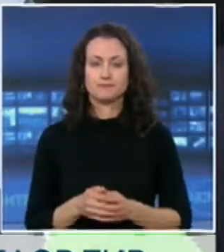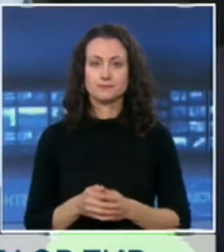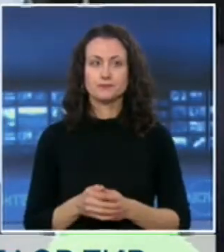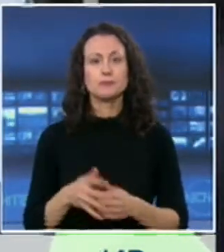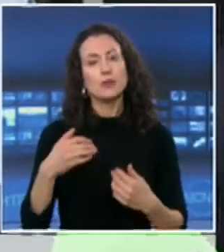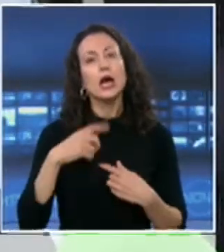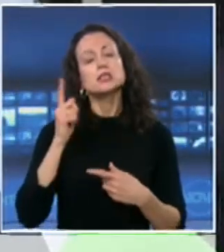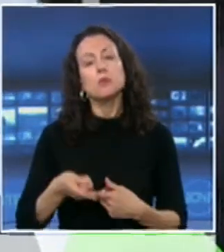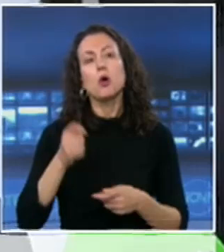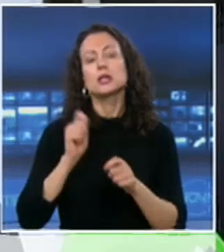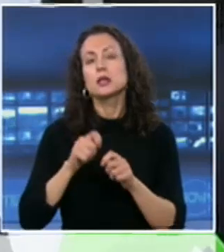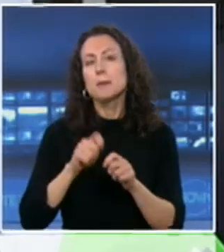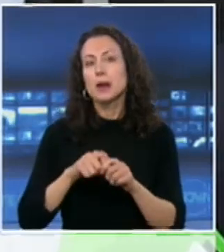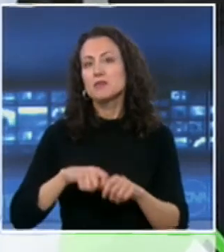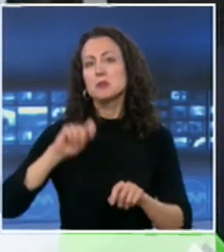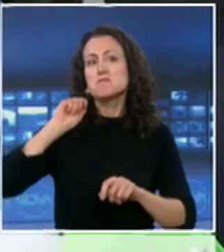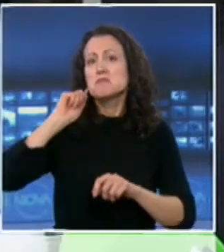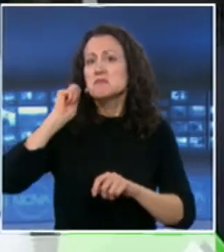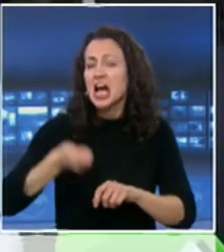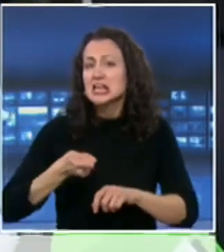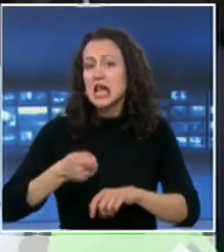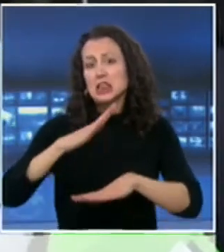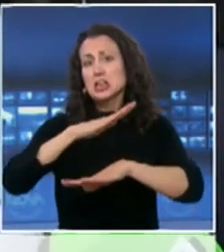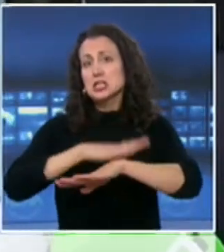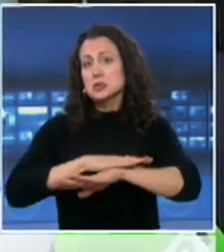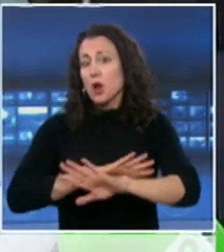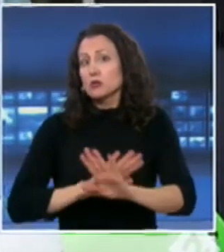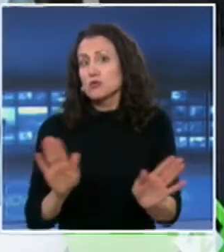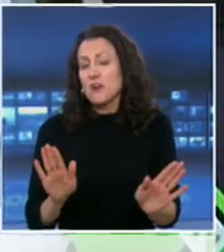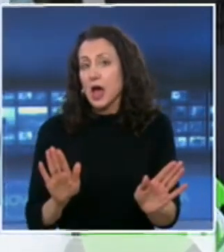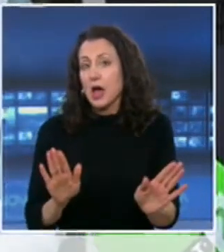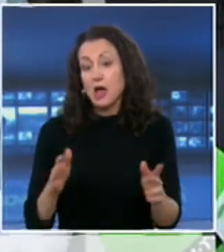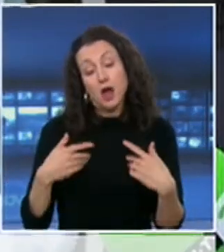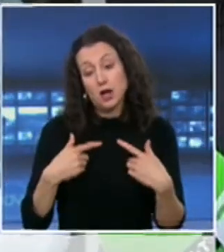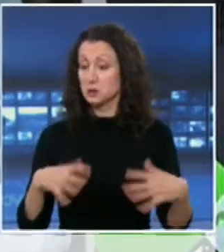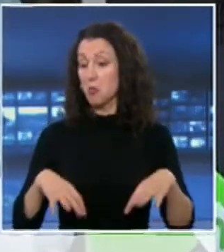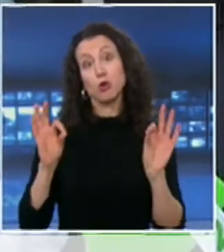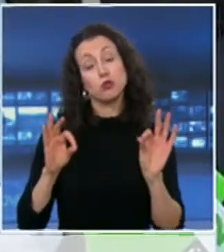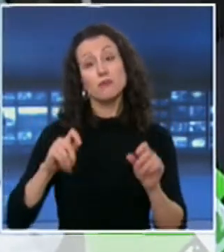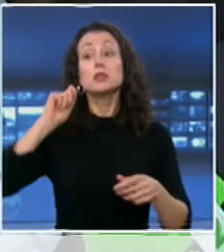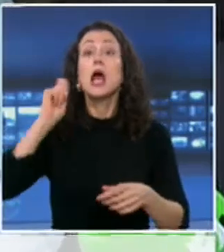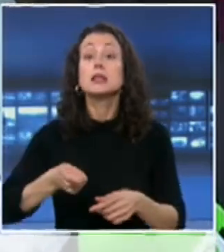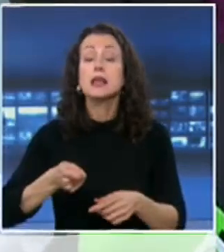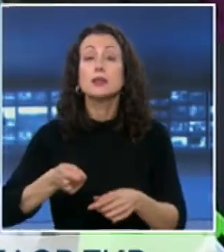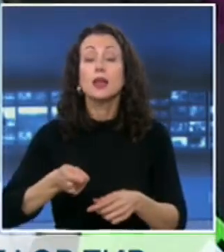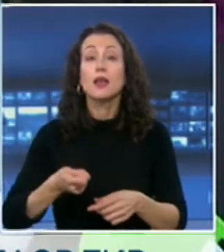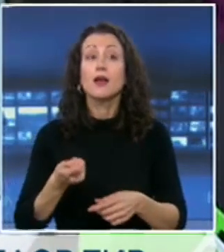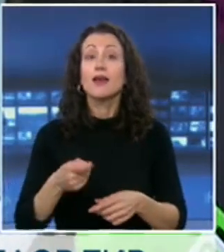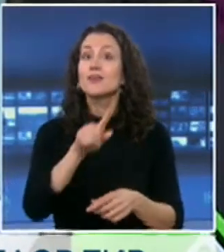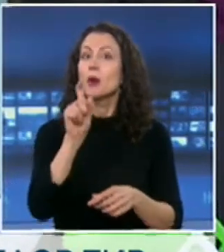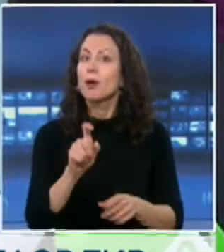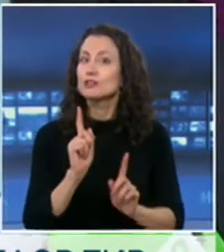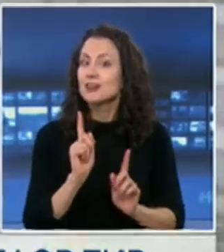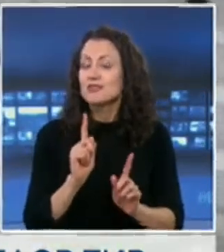само дисциплинарно производство, това, което мога да направя, и ние вече сме готови да предприемем дисциплинарно производство. Въпросът е, че едва ли това